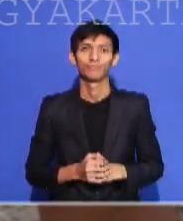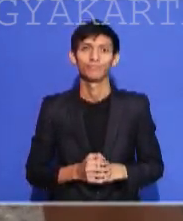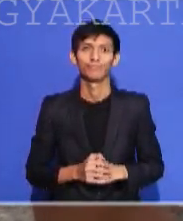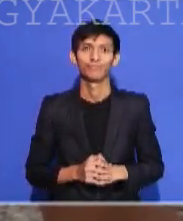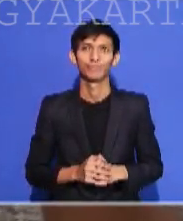melaporkan